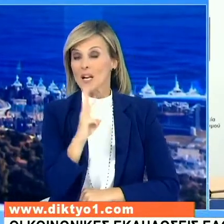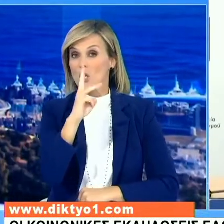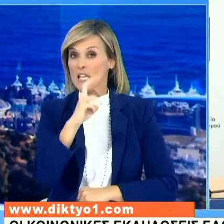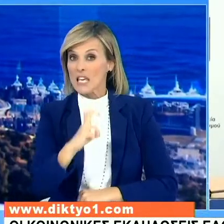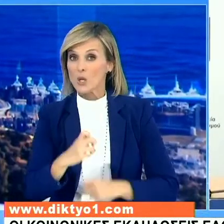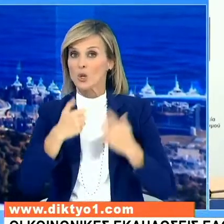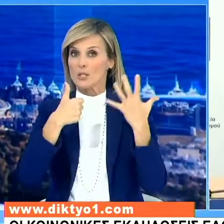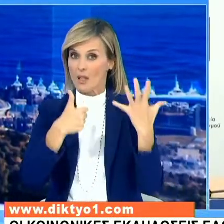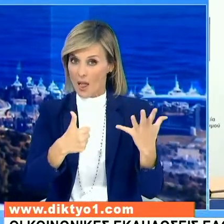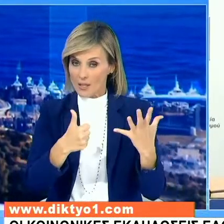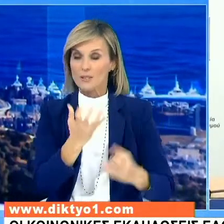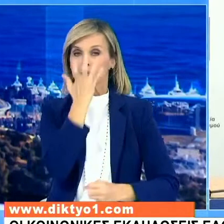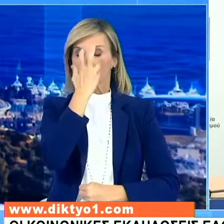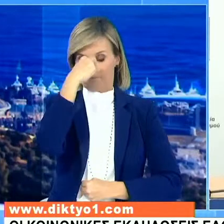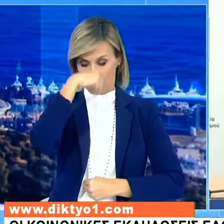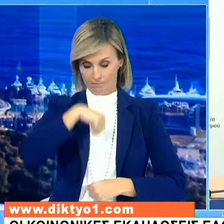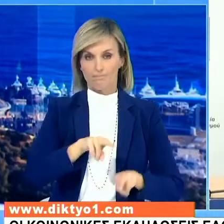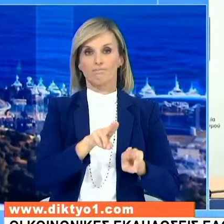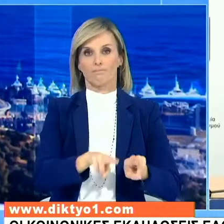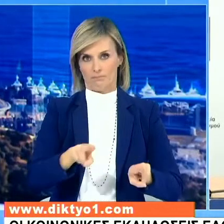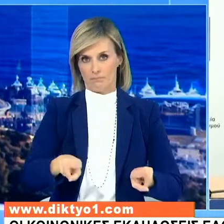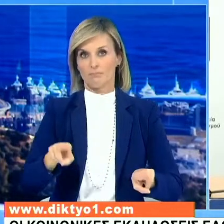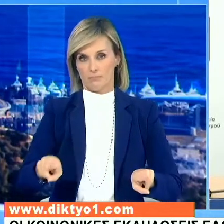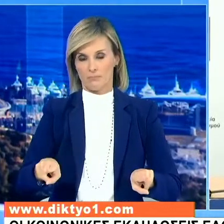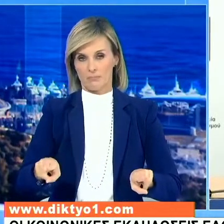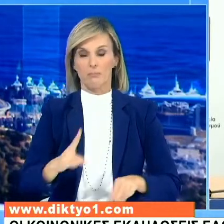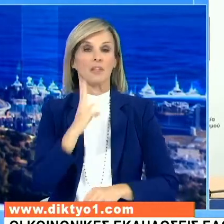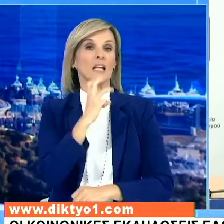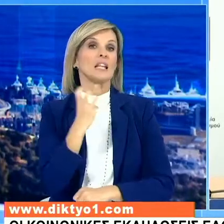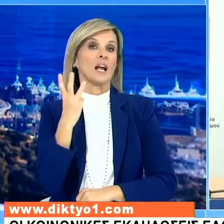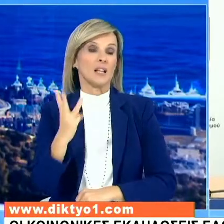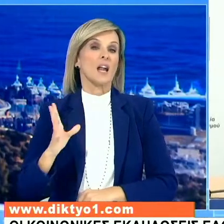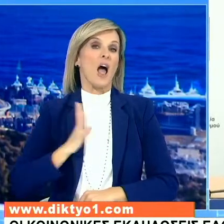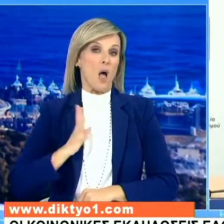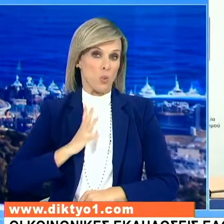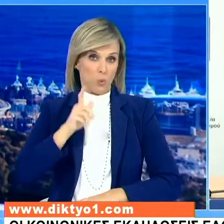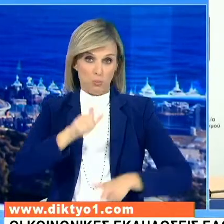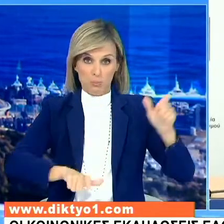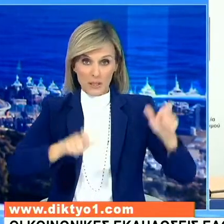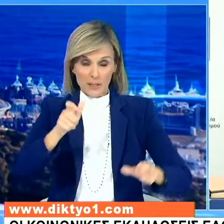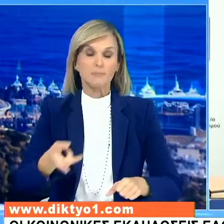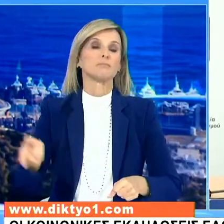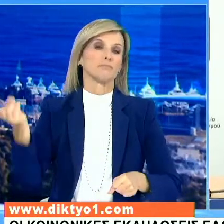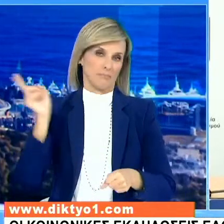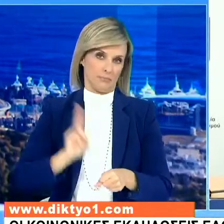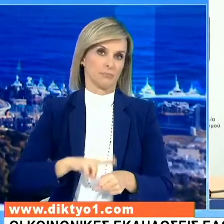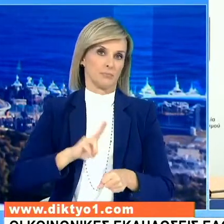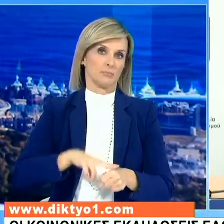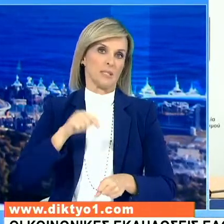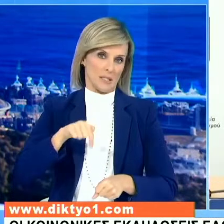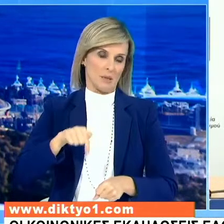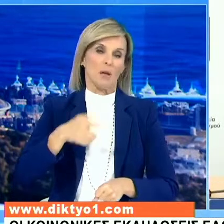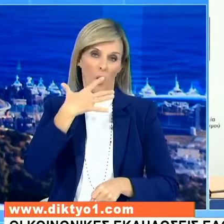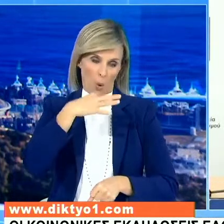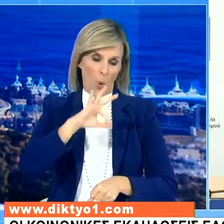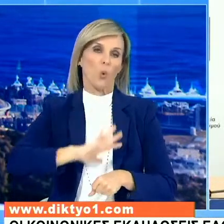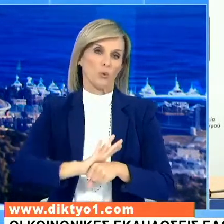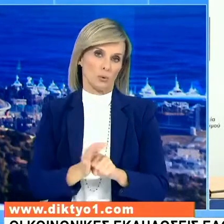ασθενείς παραμένουν διασωληνωμένοι. 33 συνάνθρωποι μας έχασαν τη ζωή τους σήμερα λόγω